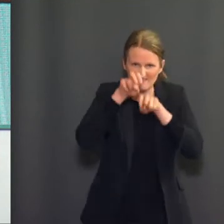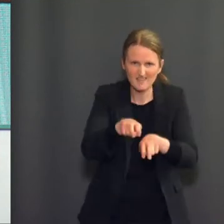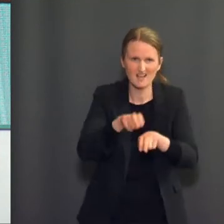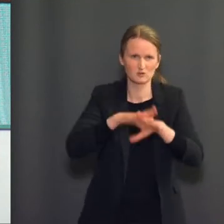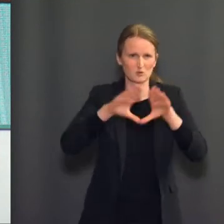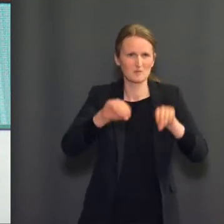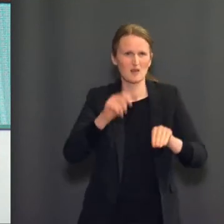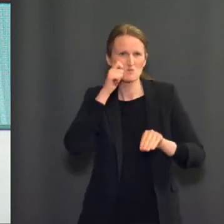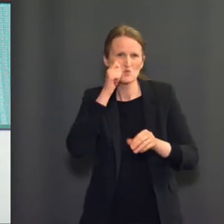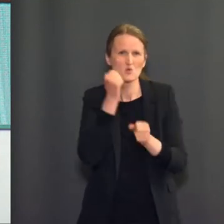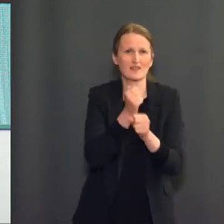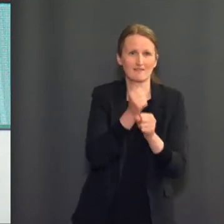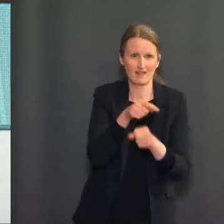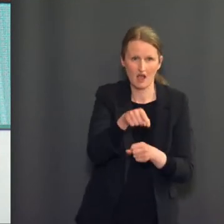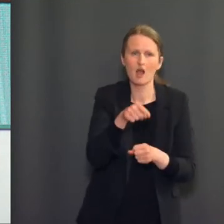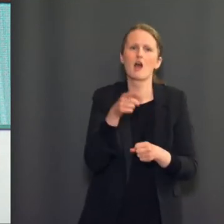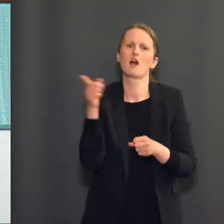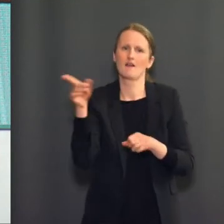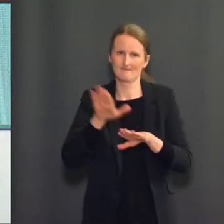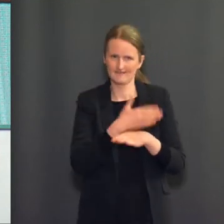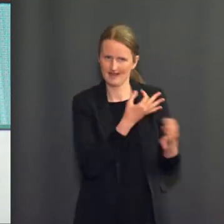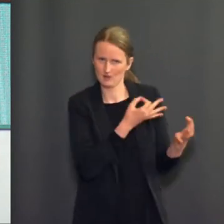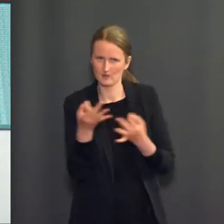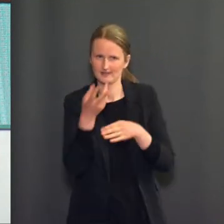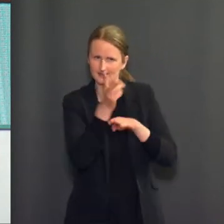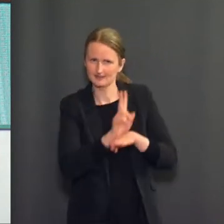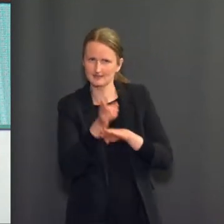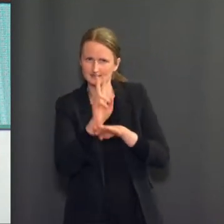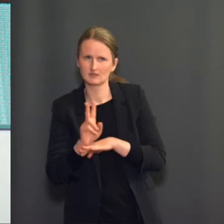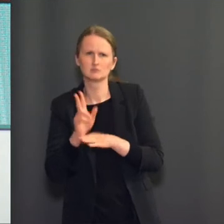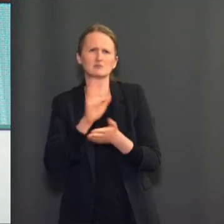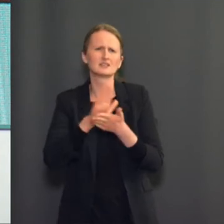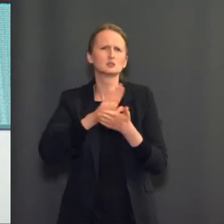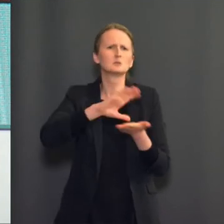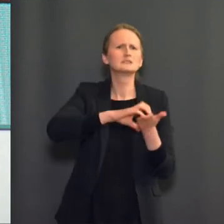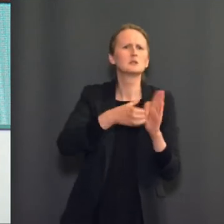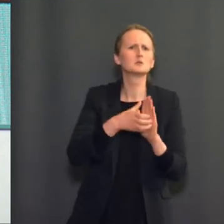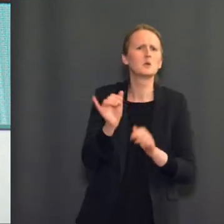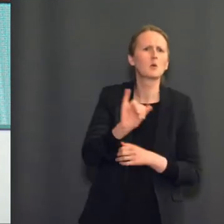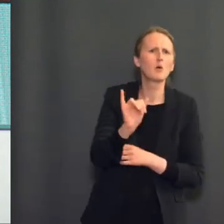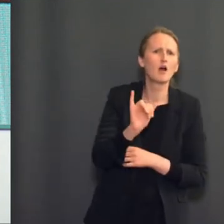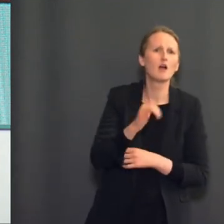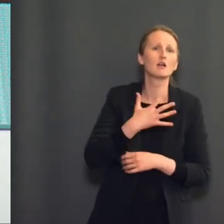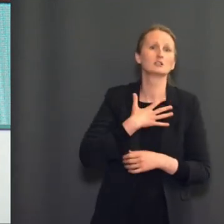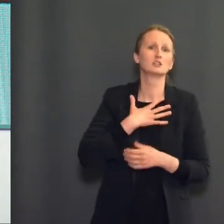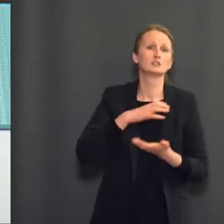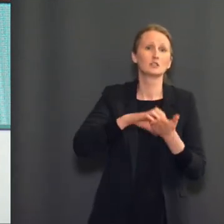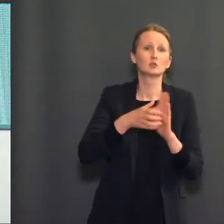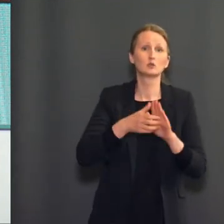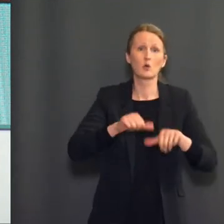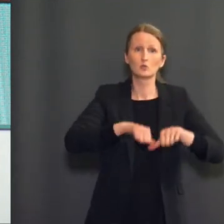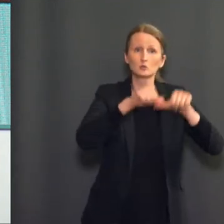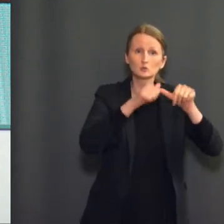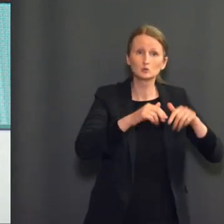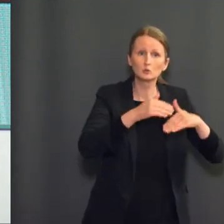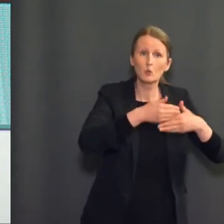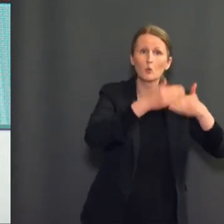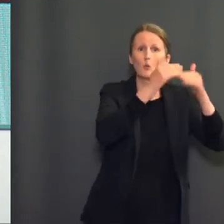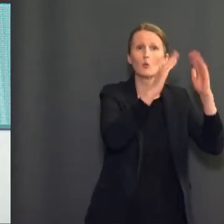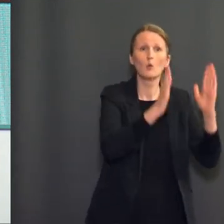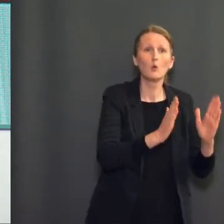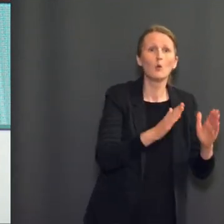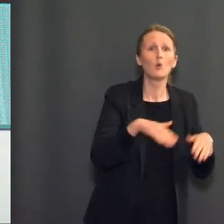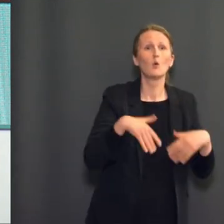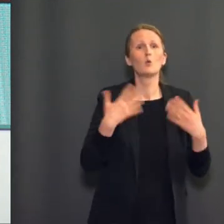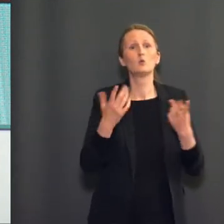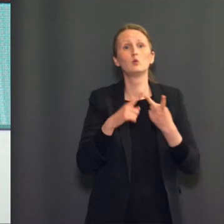Nous songeons, en l'occurrence aux entreprises dans les secteurs à haut risque, comme le bâtiment, l'agroalimentaire ou encore